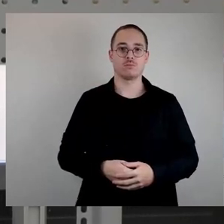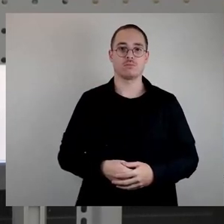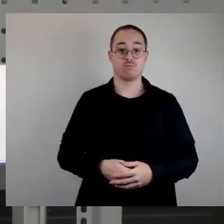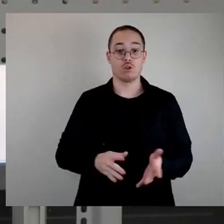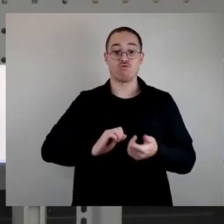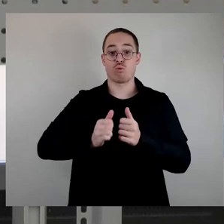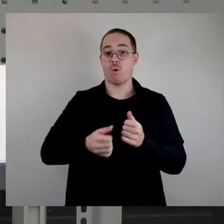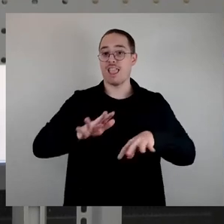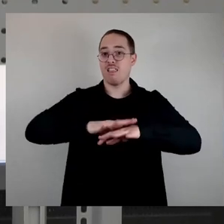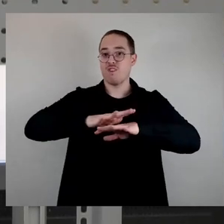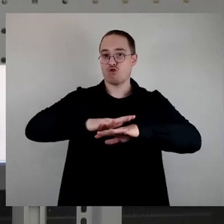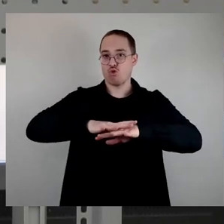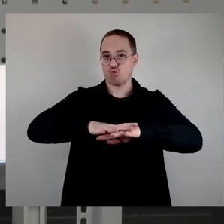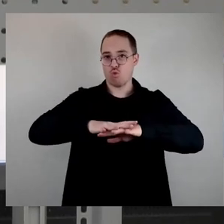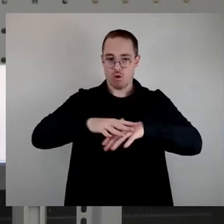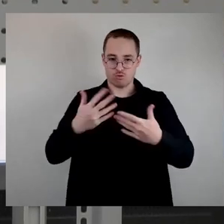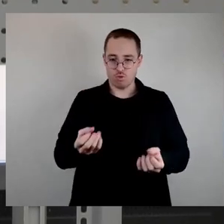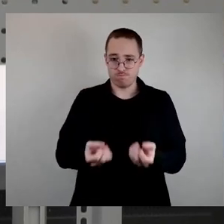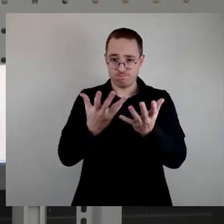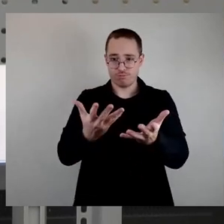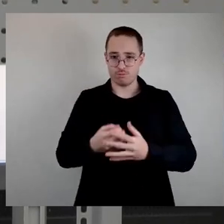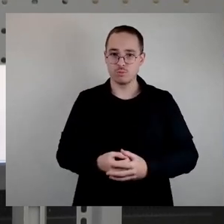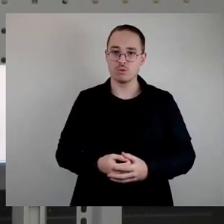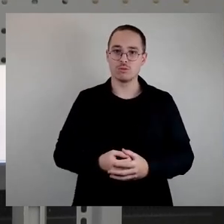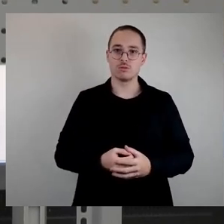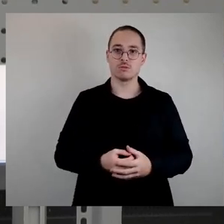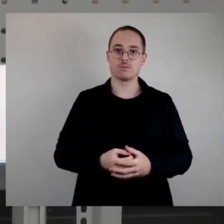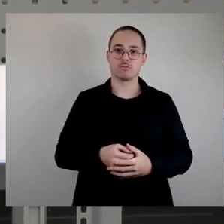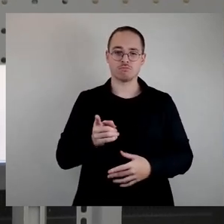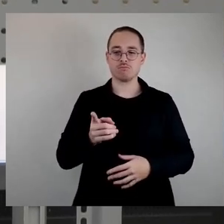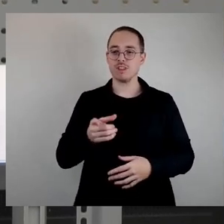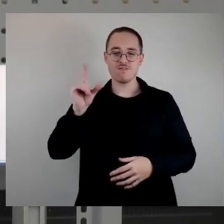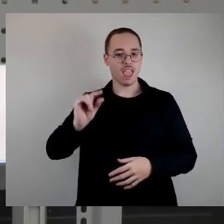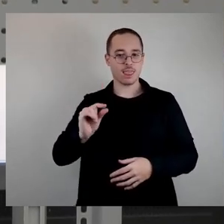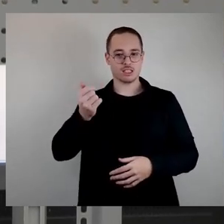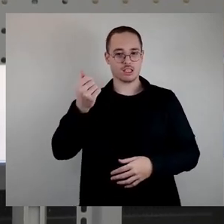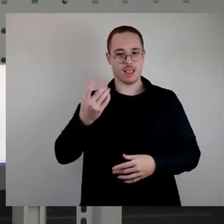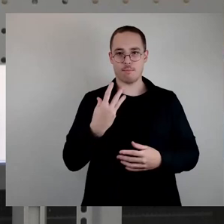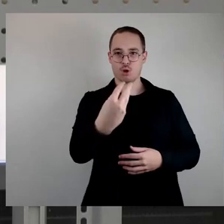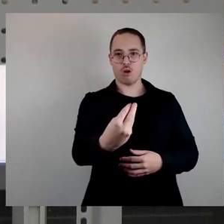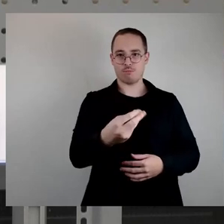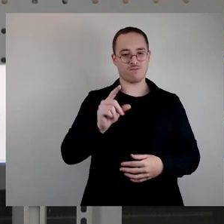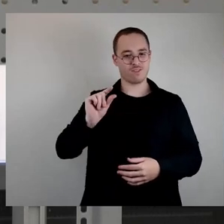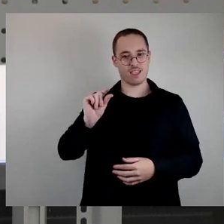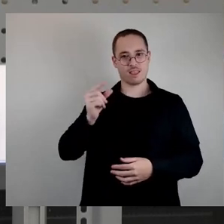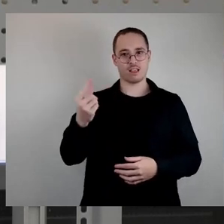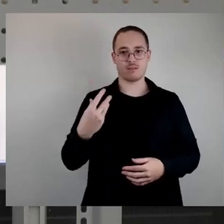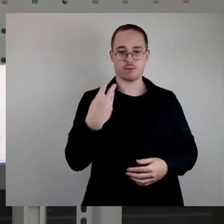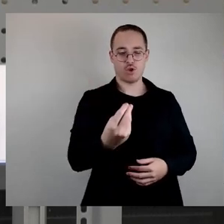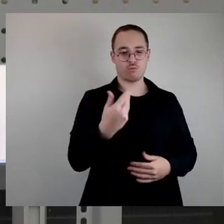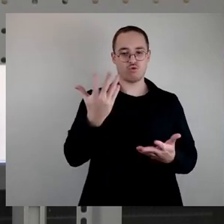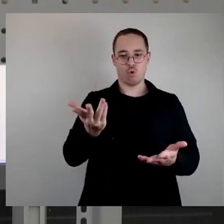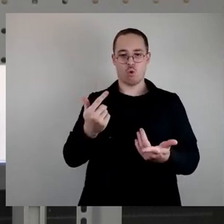Sportinfrastruktur im Haushalt immer nur so wenig Geld zur Verfügung stellen, dass die Liste der zu sanierenden Sportstätte Jahr für Jahr immer länger wird, solange es